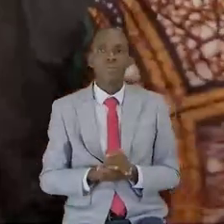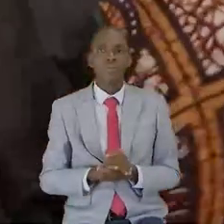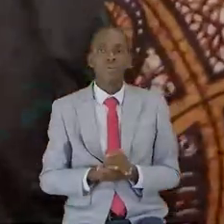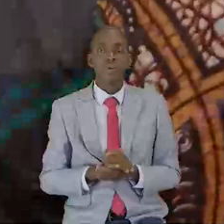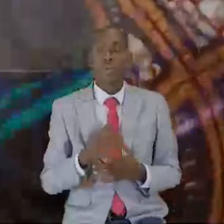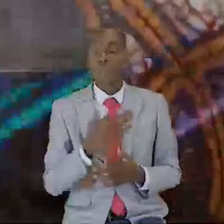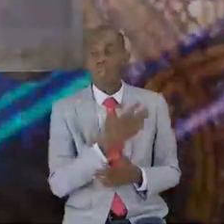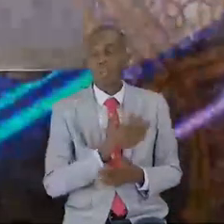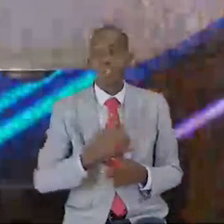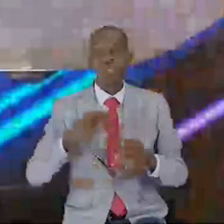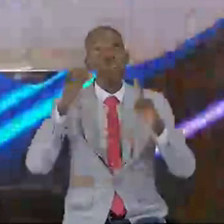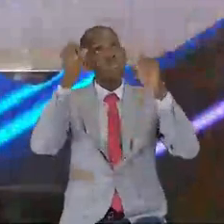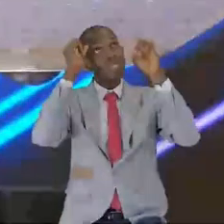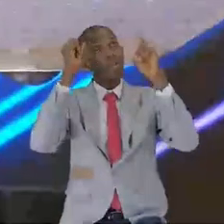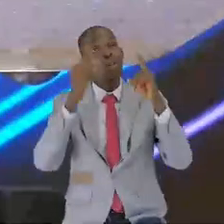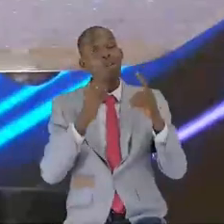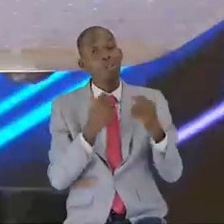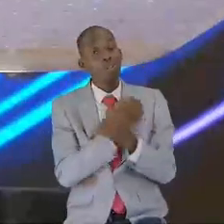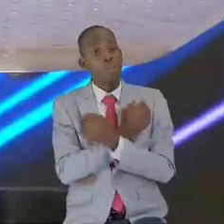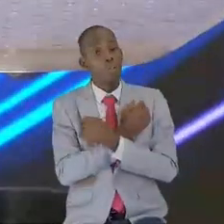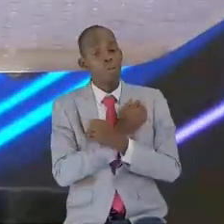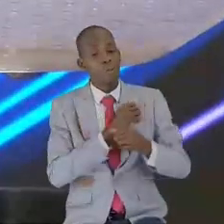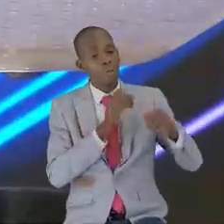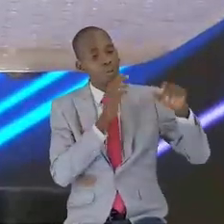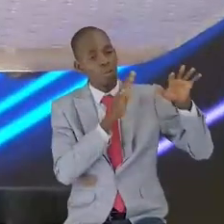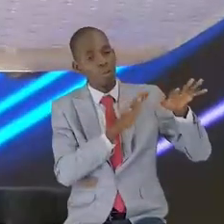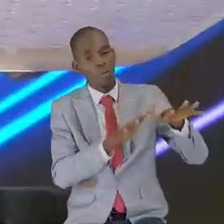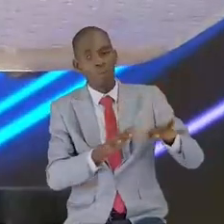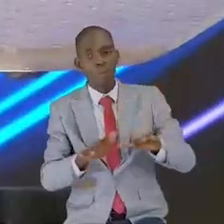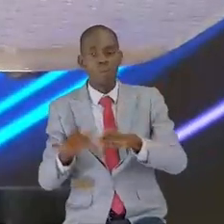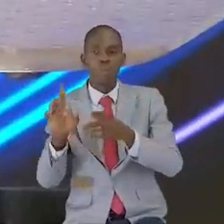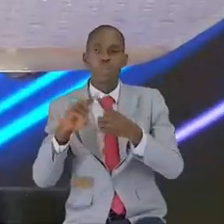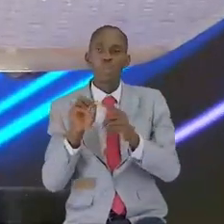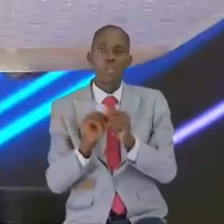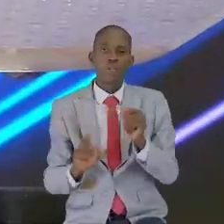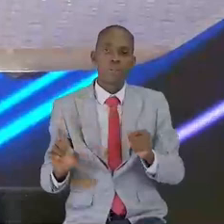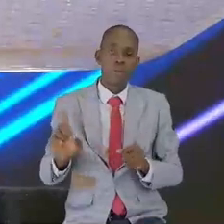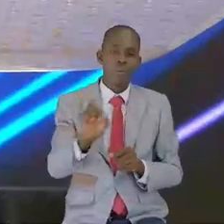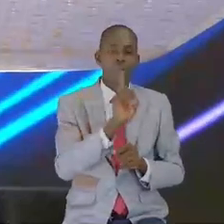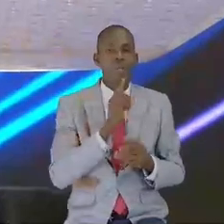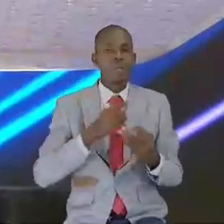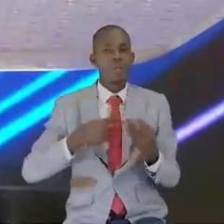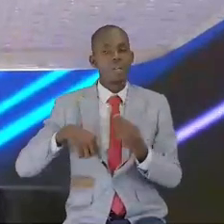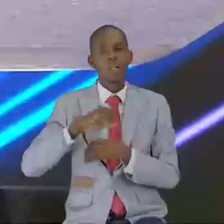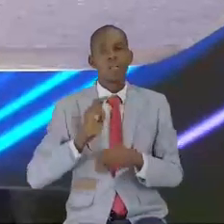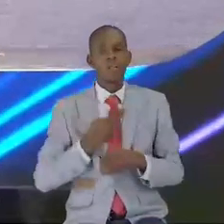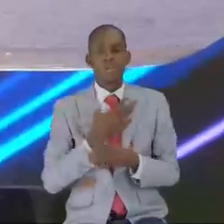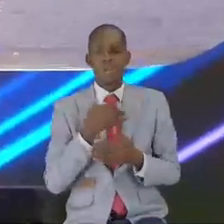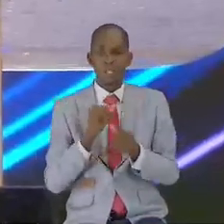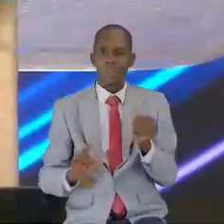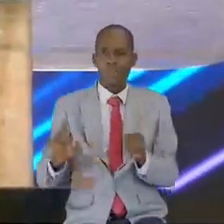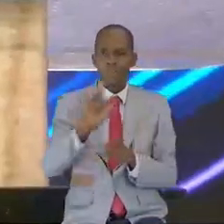Et son amour coule à tout le monde autour de nous. Et tout le monde